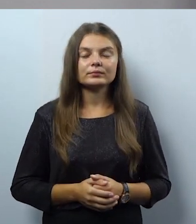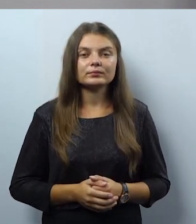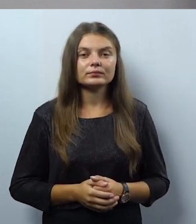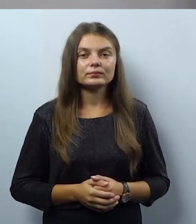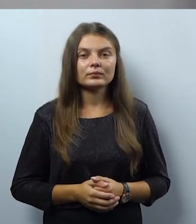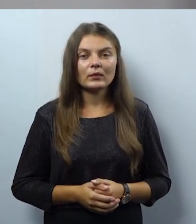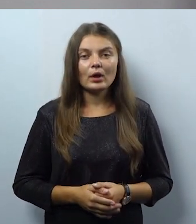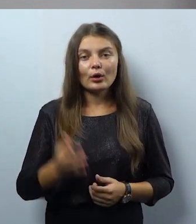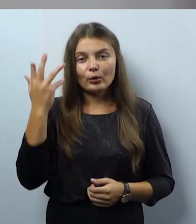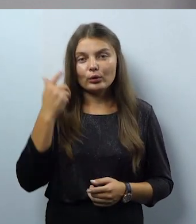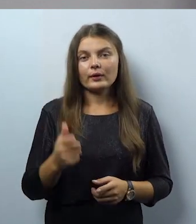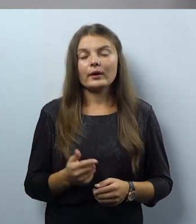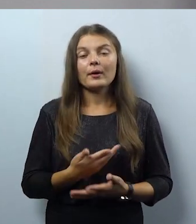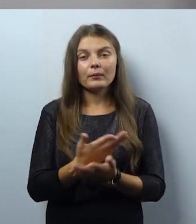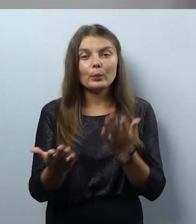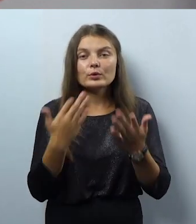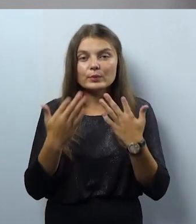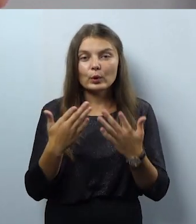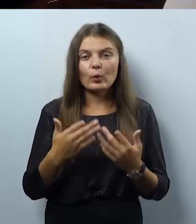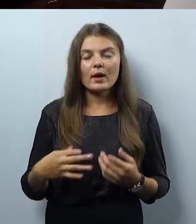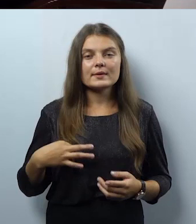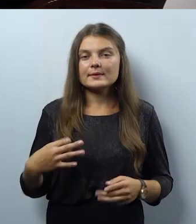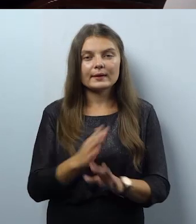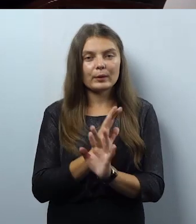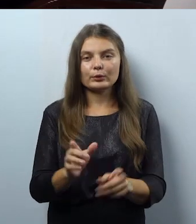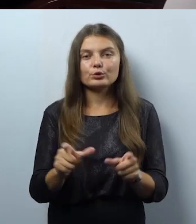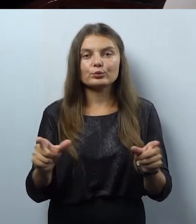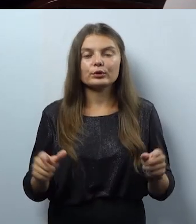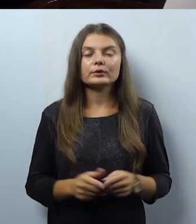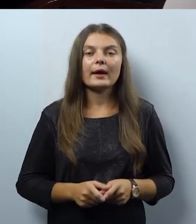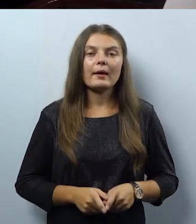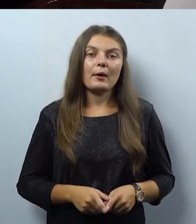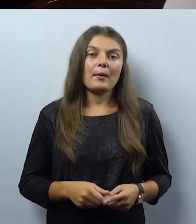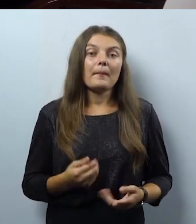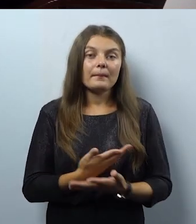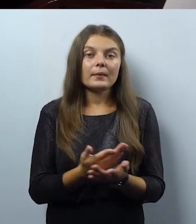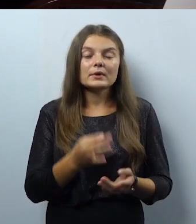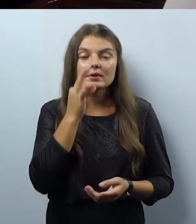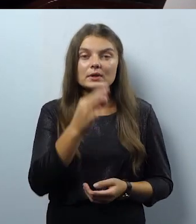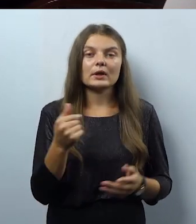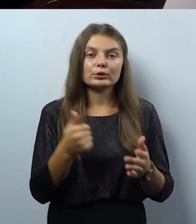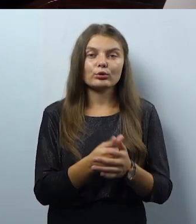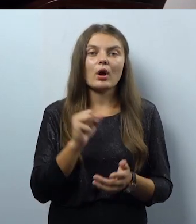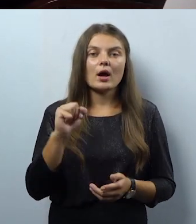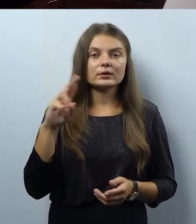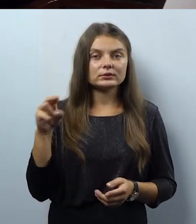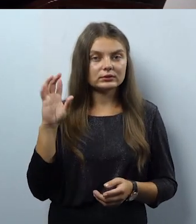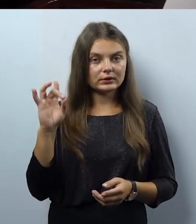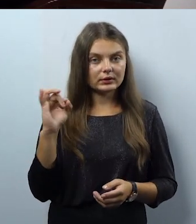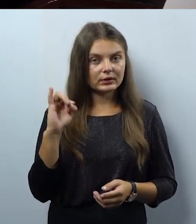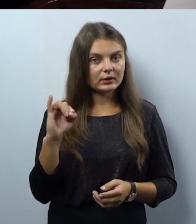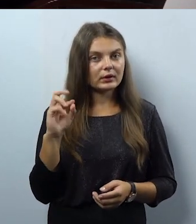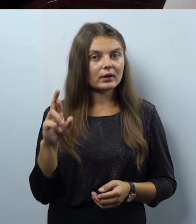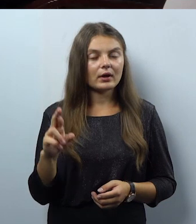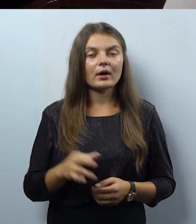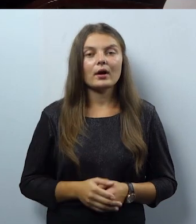мешканцями однебайдужими і вирішили звернутися до Андрія Степановича Іваськіва, чи зміг би він нам чомусь допомогти, тому що